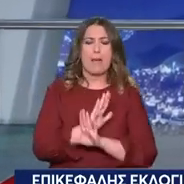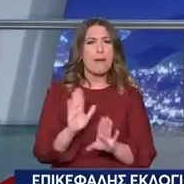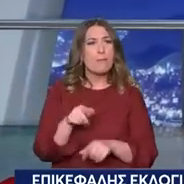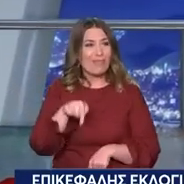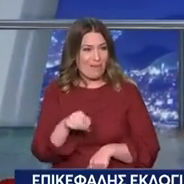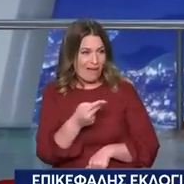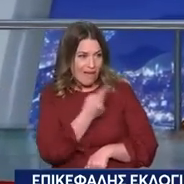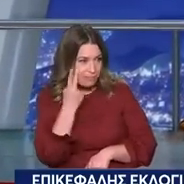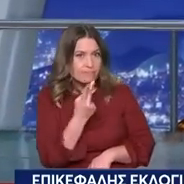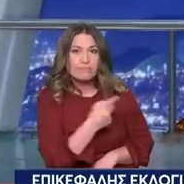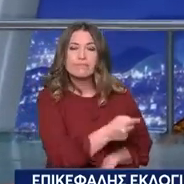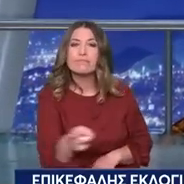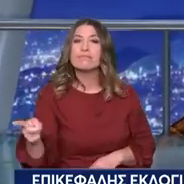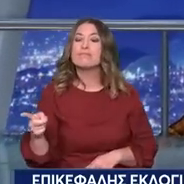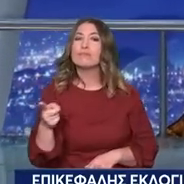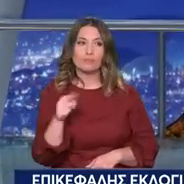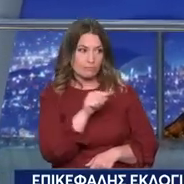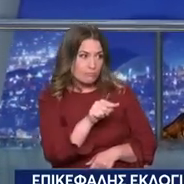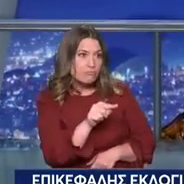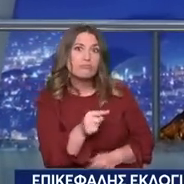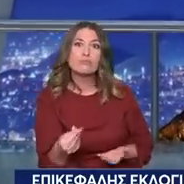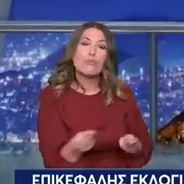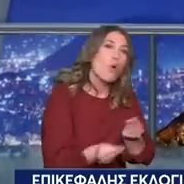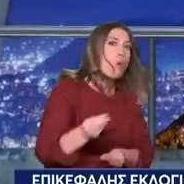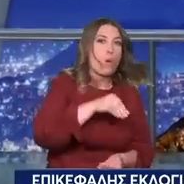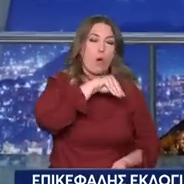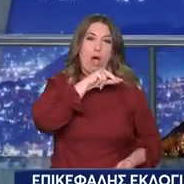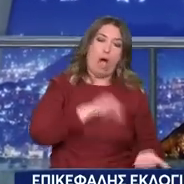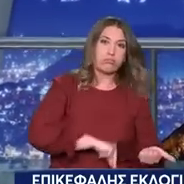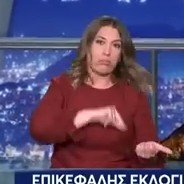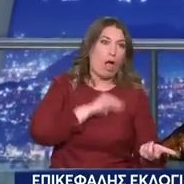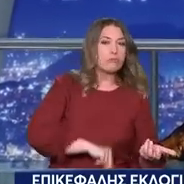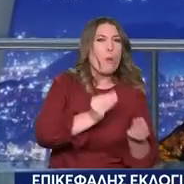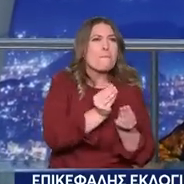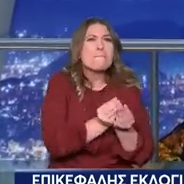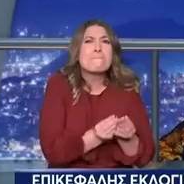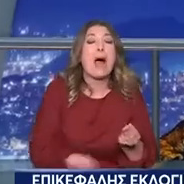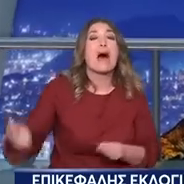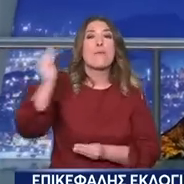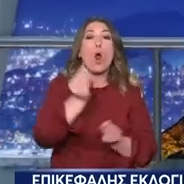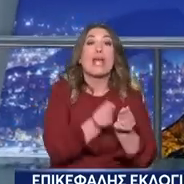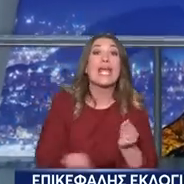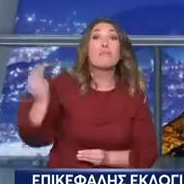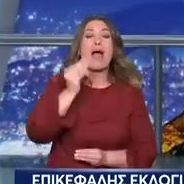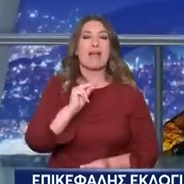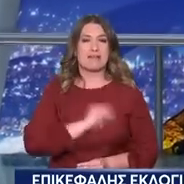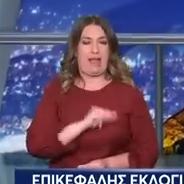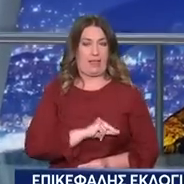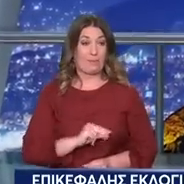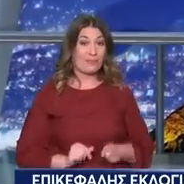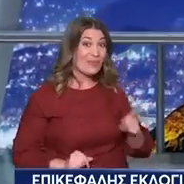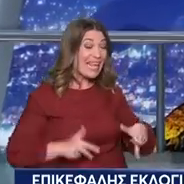συγκυρίας έχουν συσσωρευτεί κάποια υπερκέρδη, δηλαδή κέρδη πάνω από τα συνήθη. Και ήταν αυτά τα κέρδη τα οποία η κυβέρνηση της Νέας